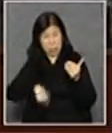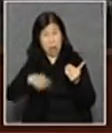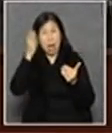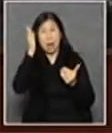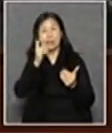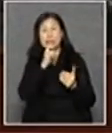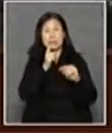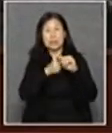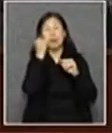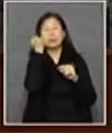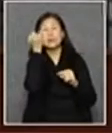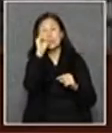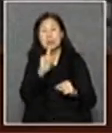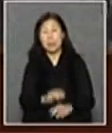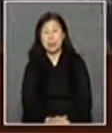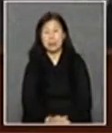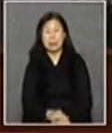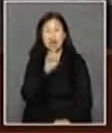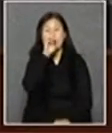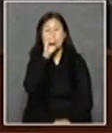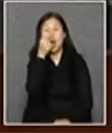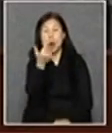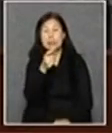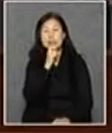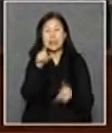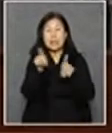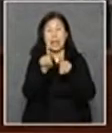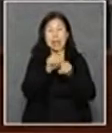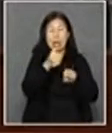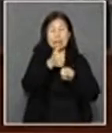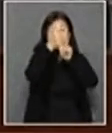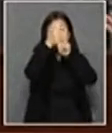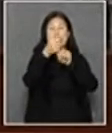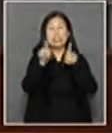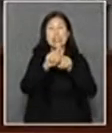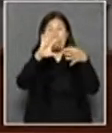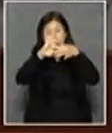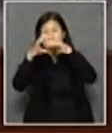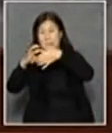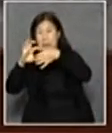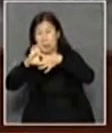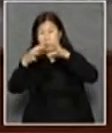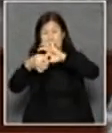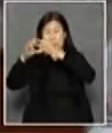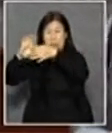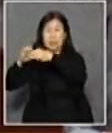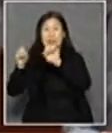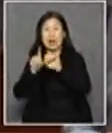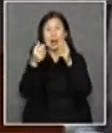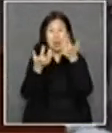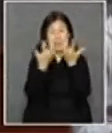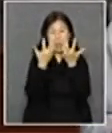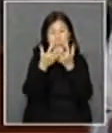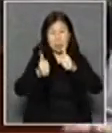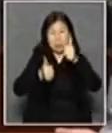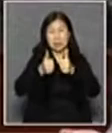過我不明白為什麼他說了一大堆東西之後都會支持這個數人派，甚至要這麼廣泛去做，我就不明白了。這件事來說是